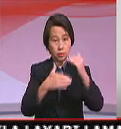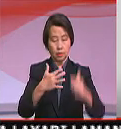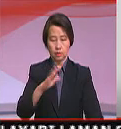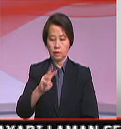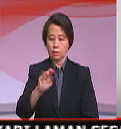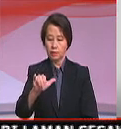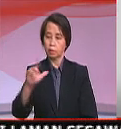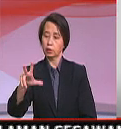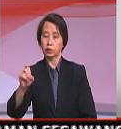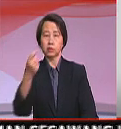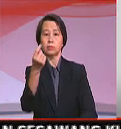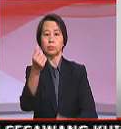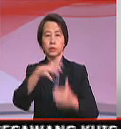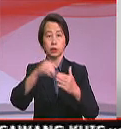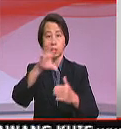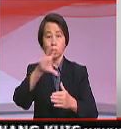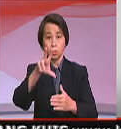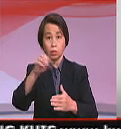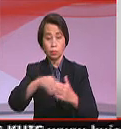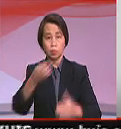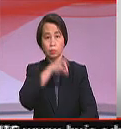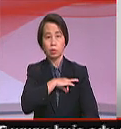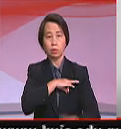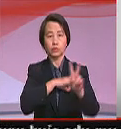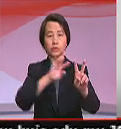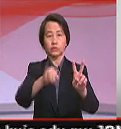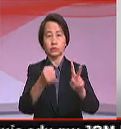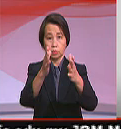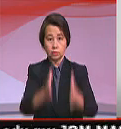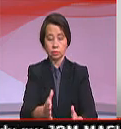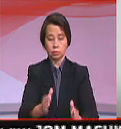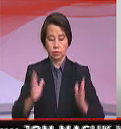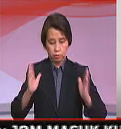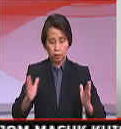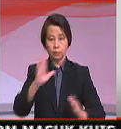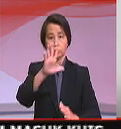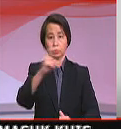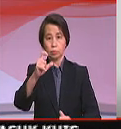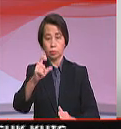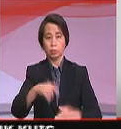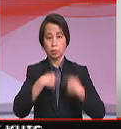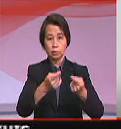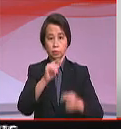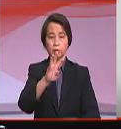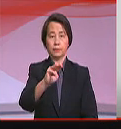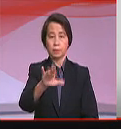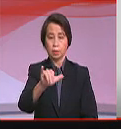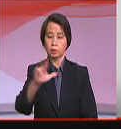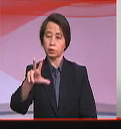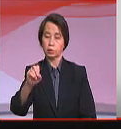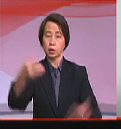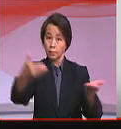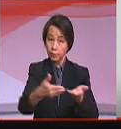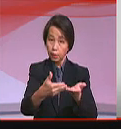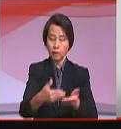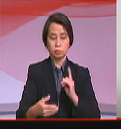dengan harga R30 memanfaatkan 2 juta orang dalam tempoh 5 bulan sejak my3 diperkenal di lembah Klang